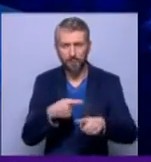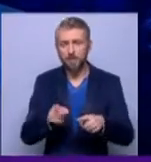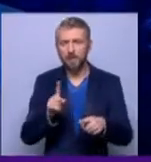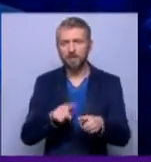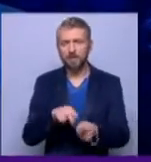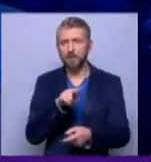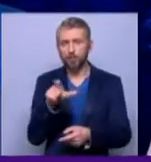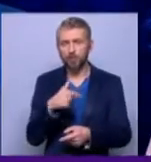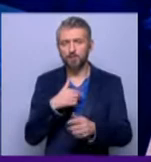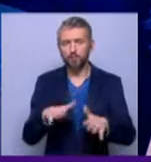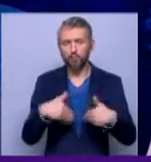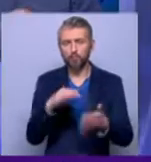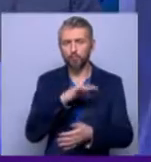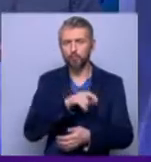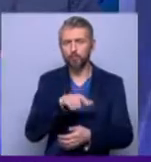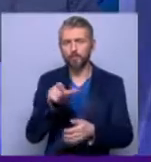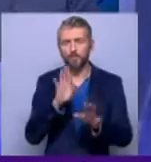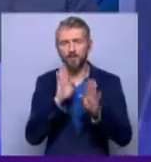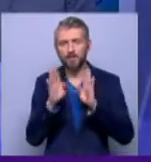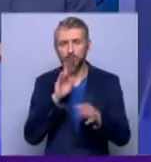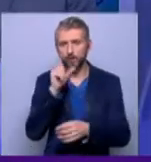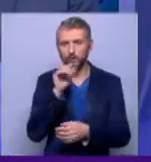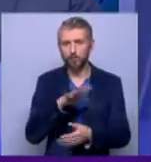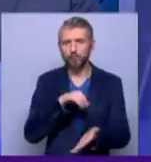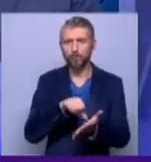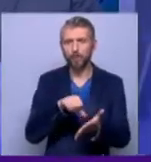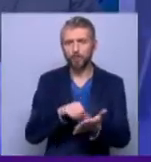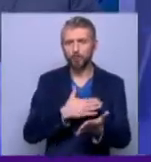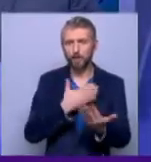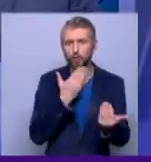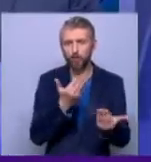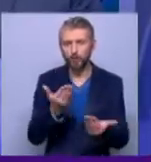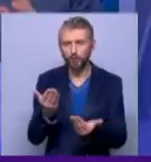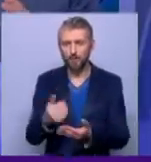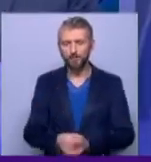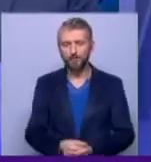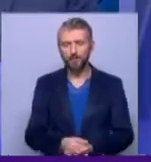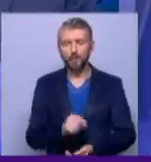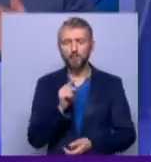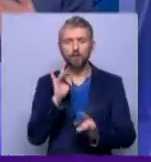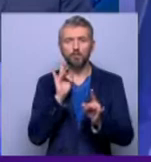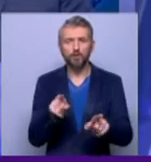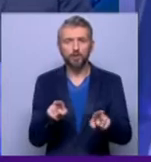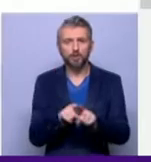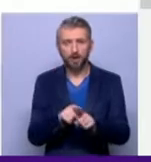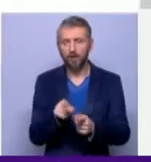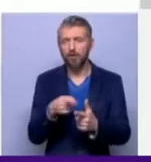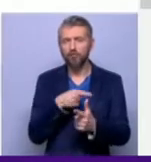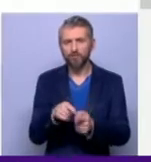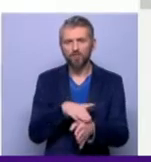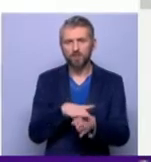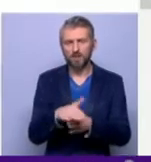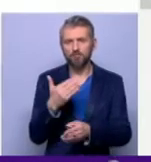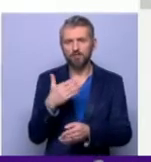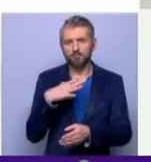ефір, і ми пропонуємо користувачам Фейсбуку і Твіттеру стати учасниками нашого опитування. Воно звучить таким чином. Чи витримає ваш бюджет